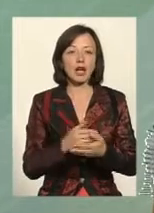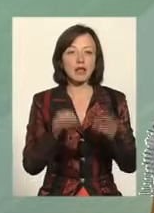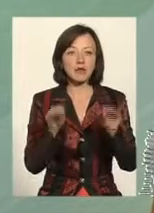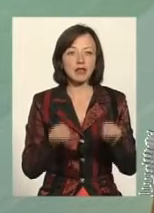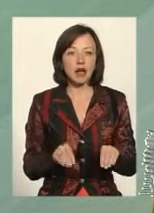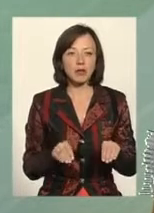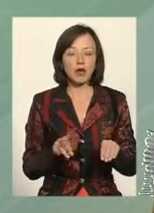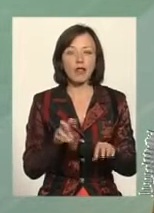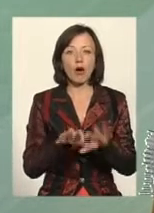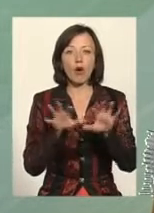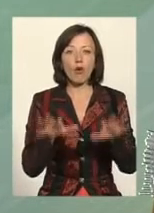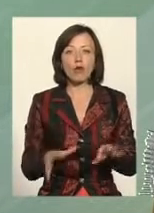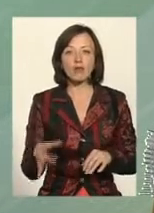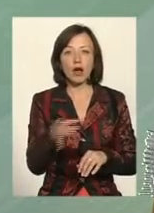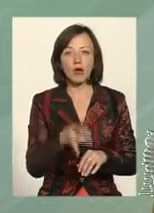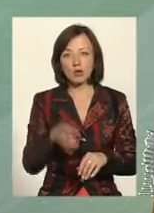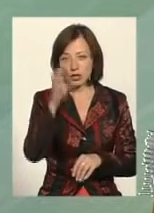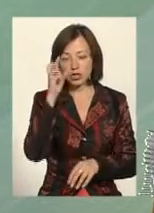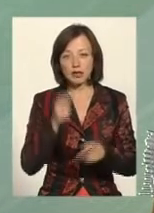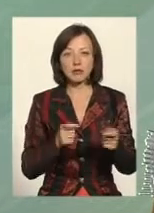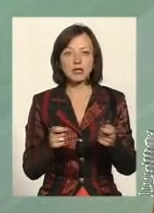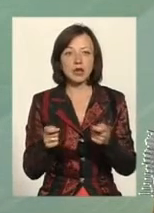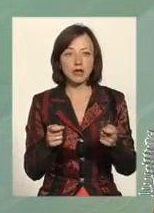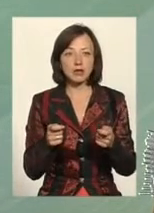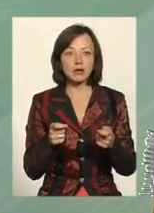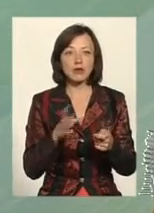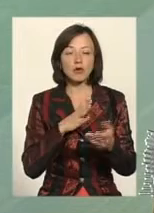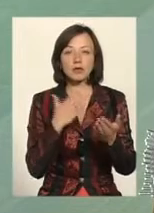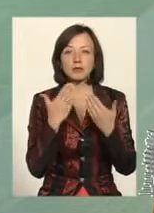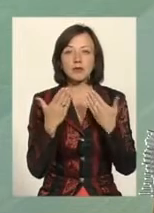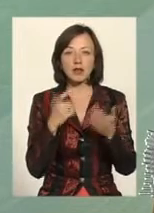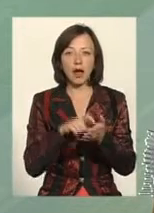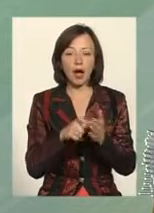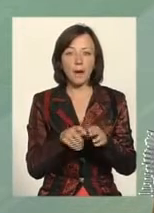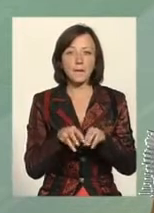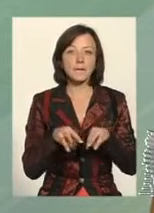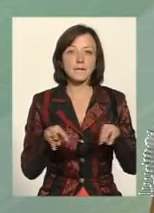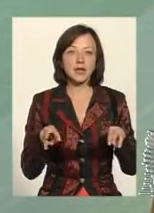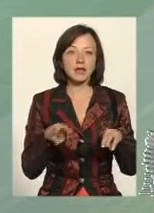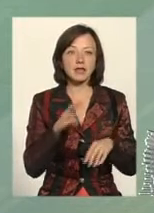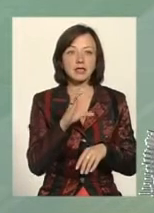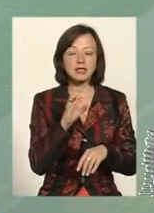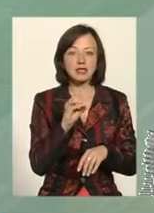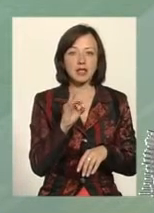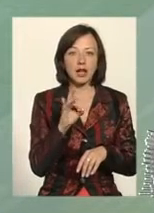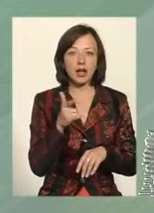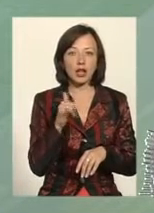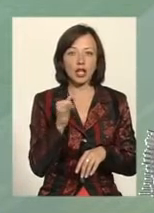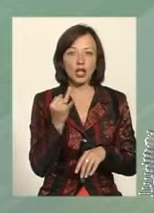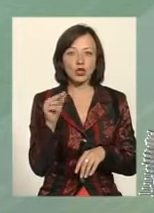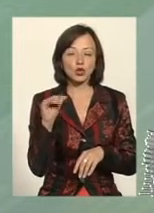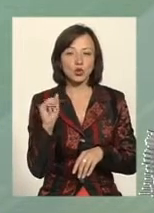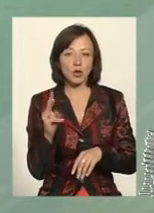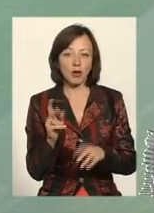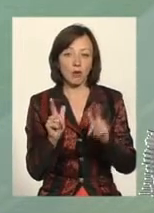на голову Волочиської районної держадміністрації пройшов співбесіду в Кабміні Сергійчук. Ну